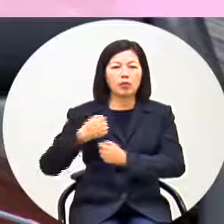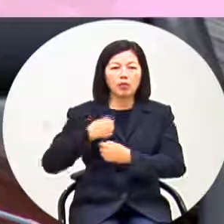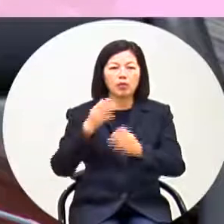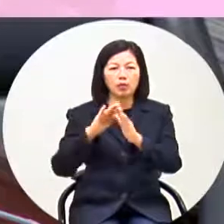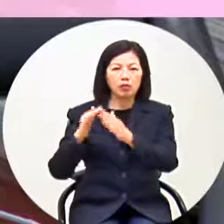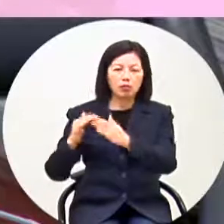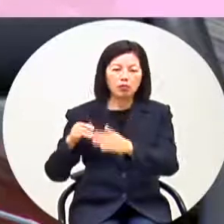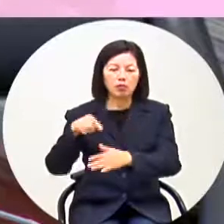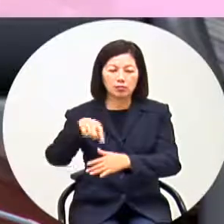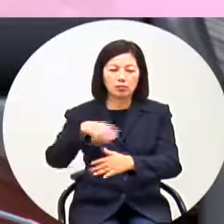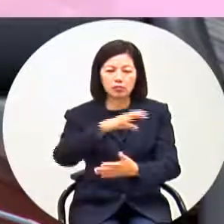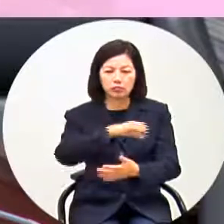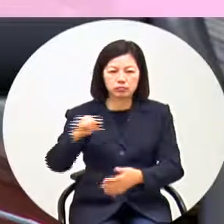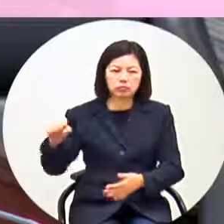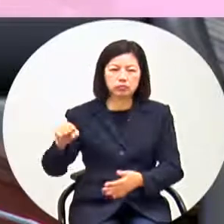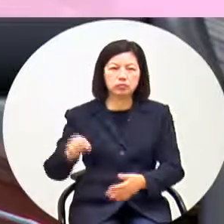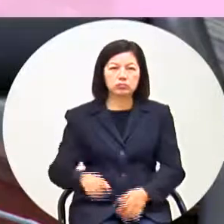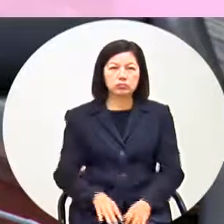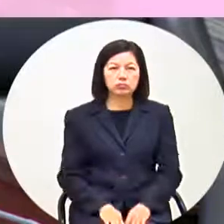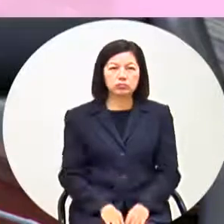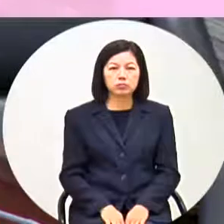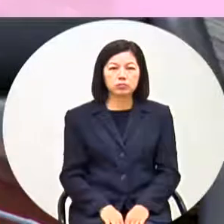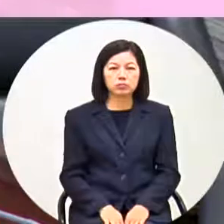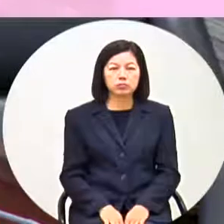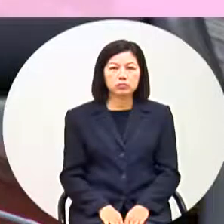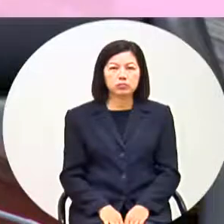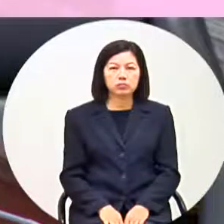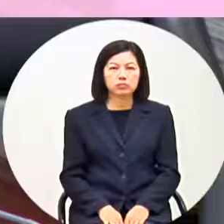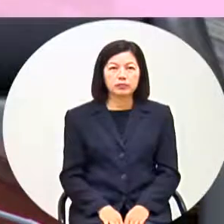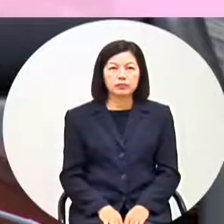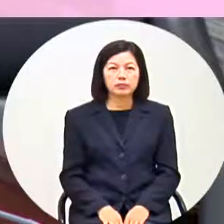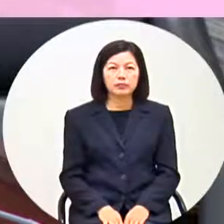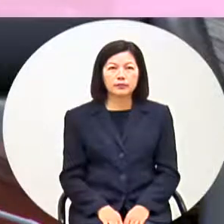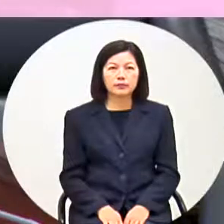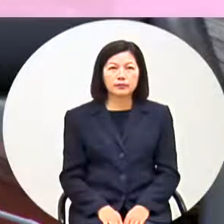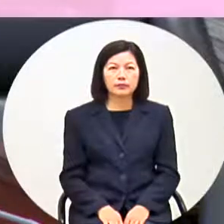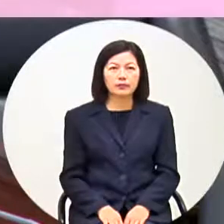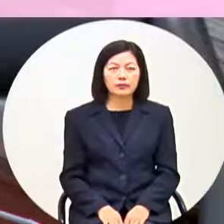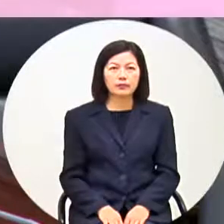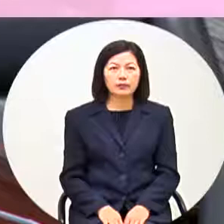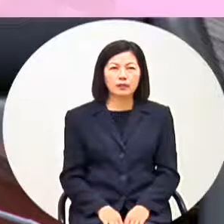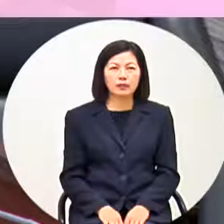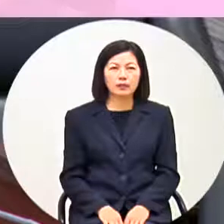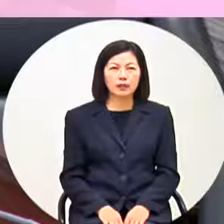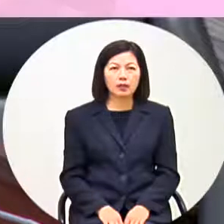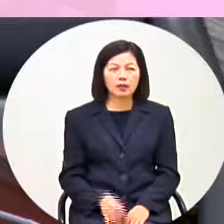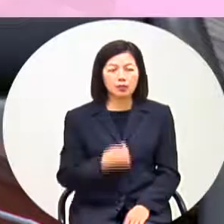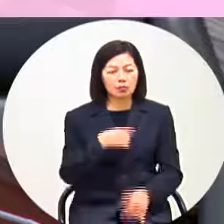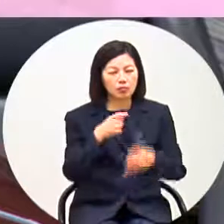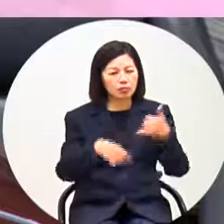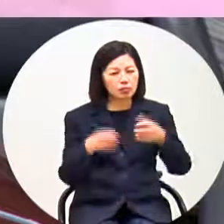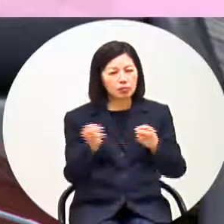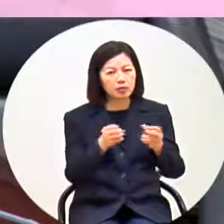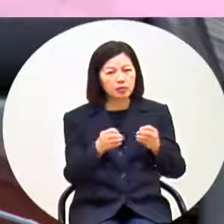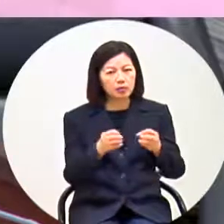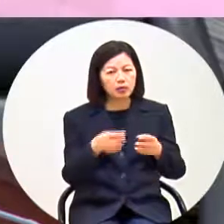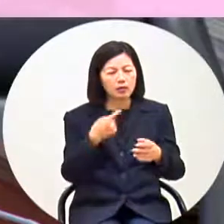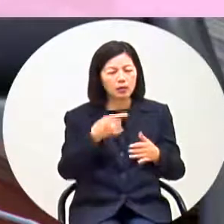了。所以本席来探讨说，彩虹眷村它的故事，它还有它的吸